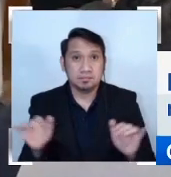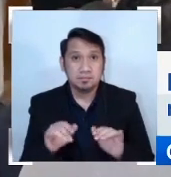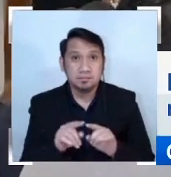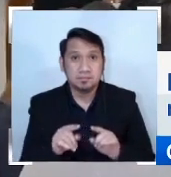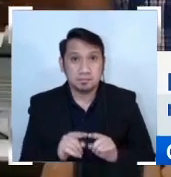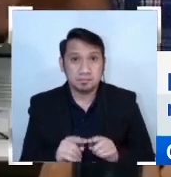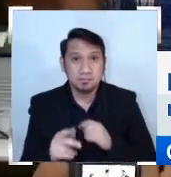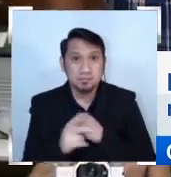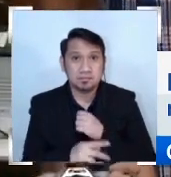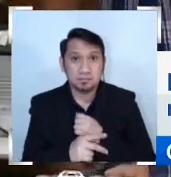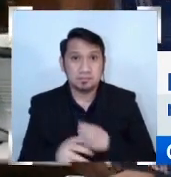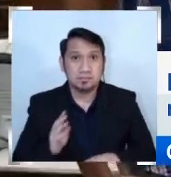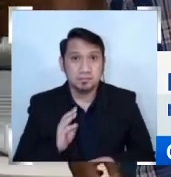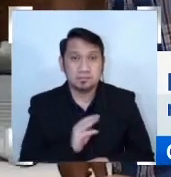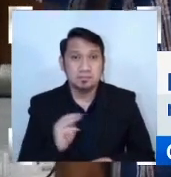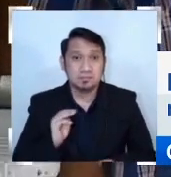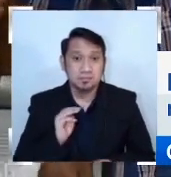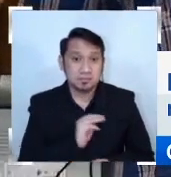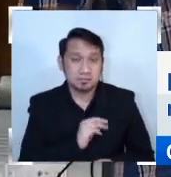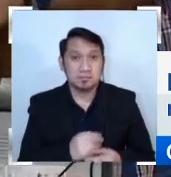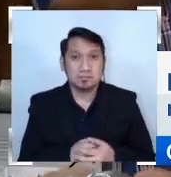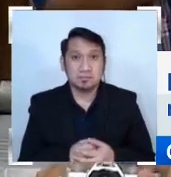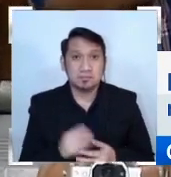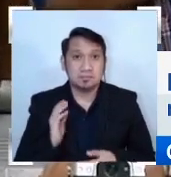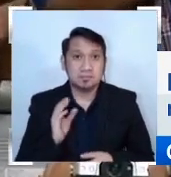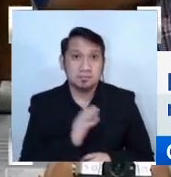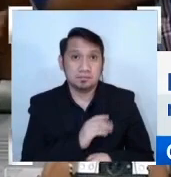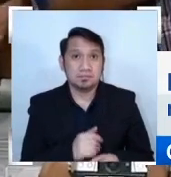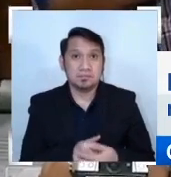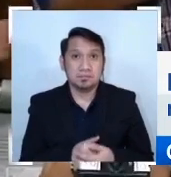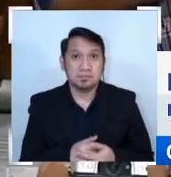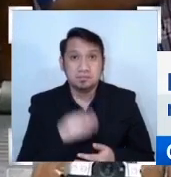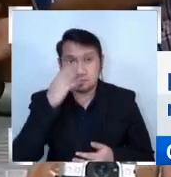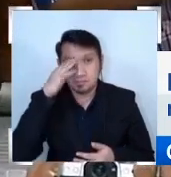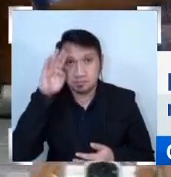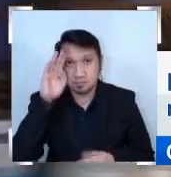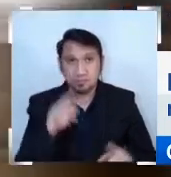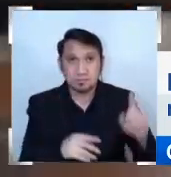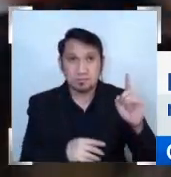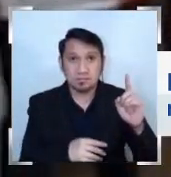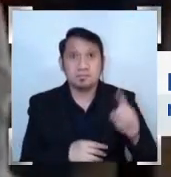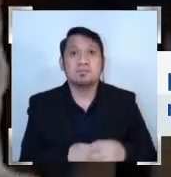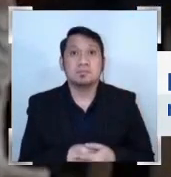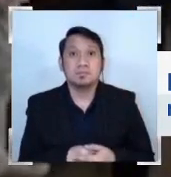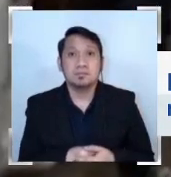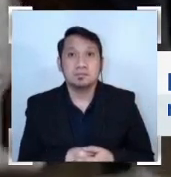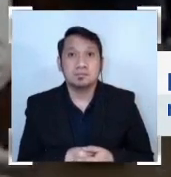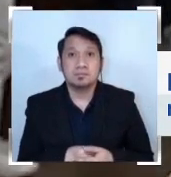provincial board member. Mauupo naman bilang kongresista ng 1st District ng Cavite ang isa pa niyang anak na si Jolo Revilla.